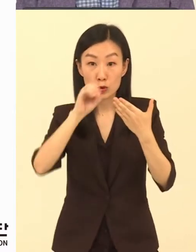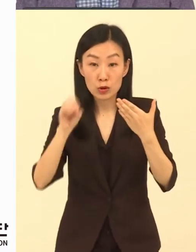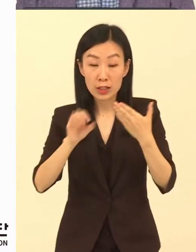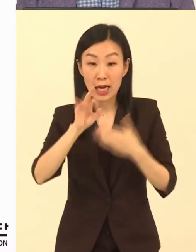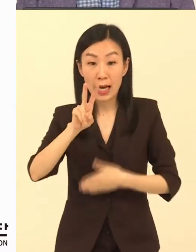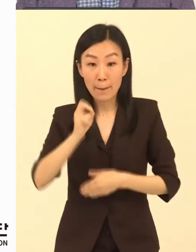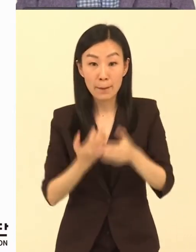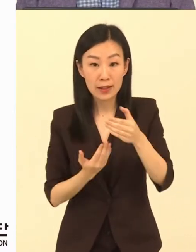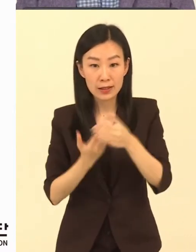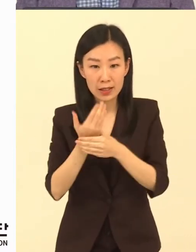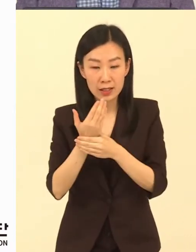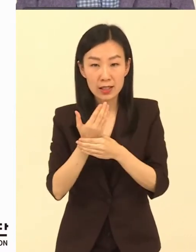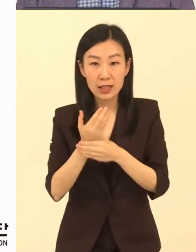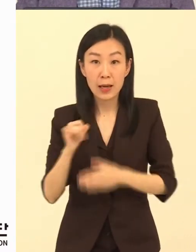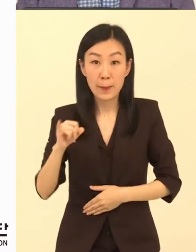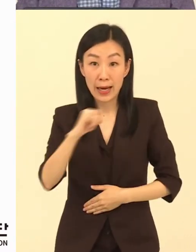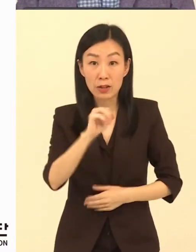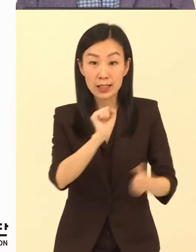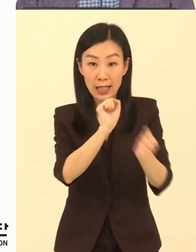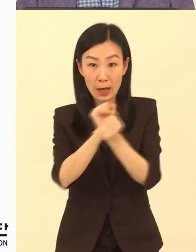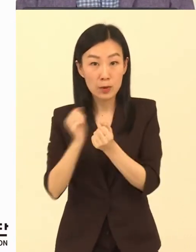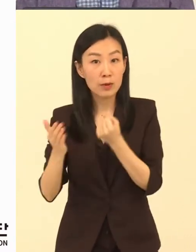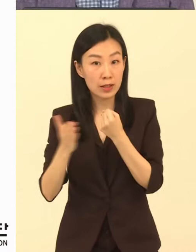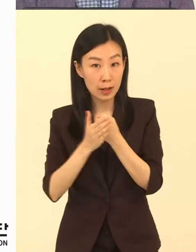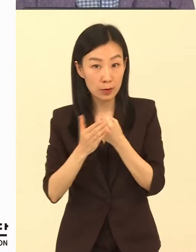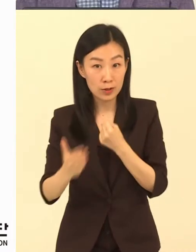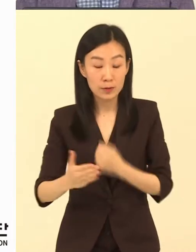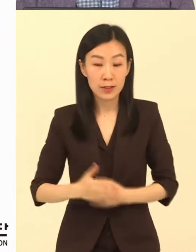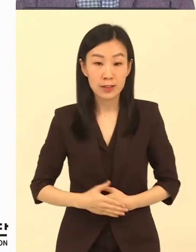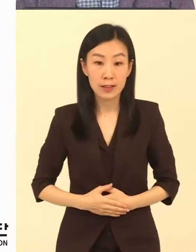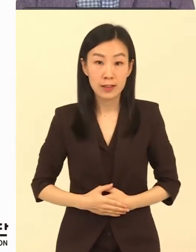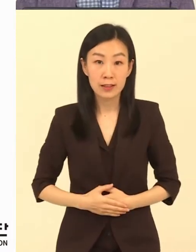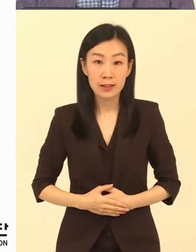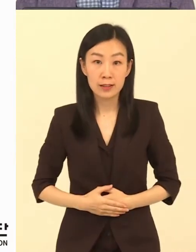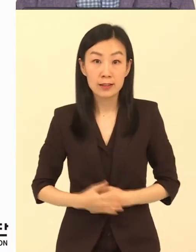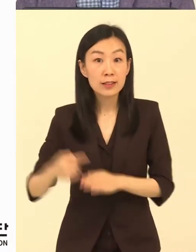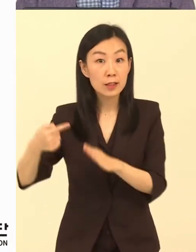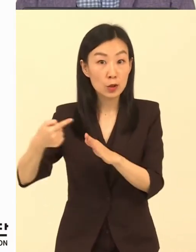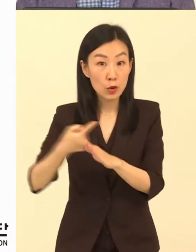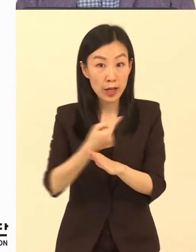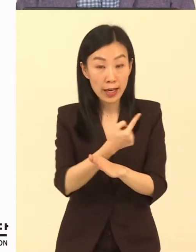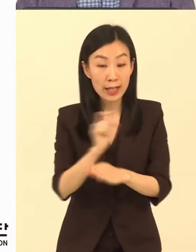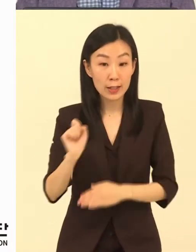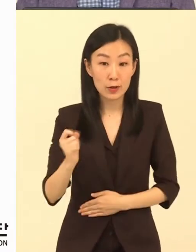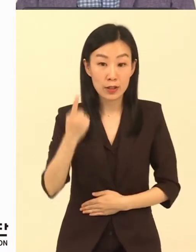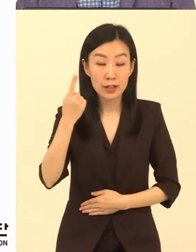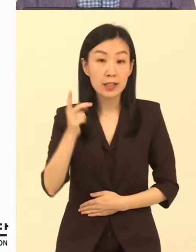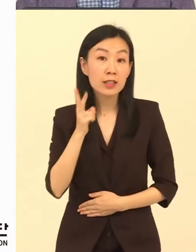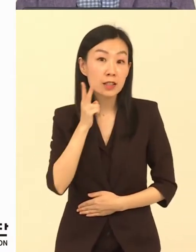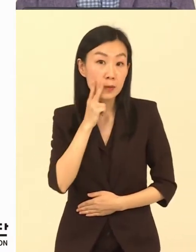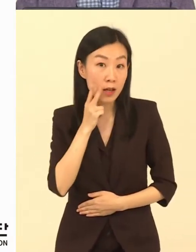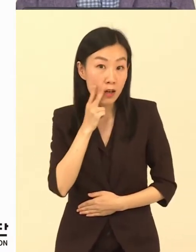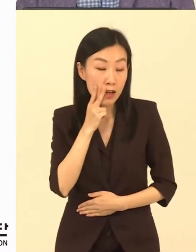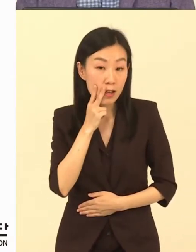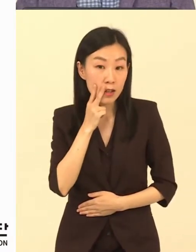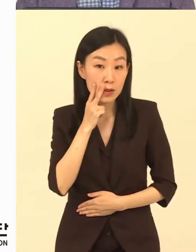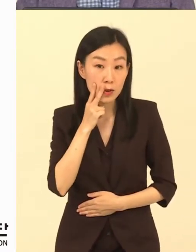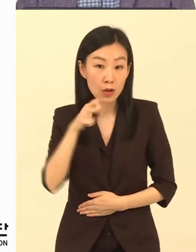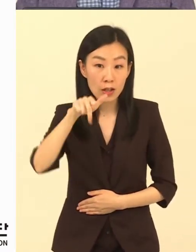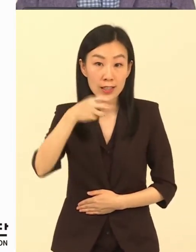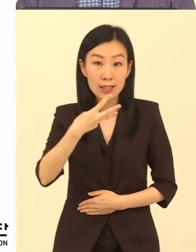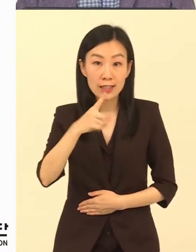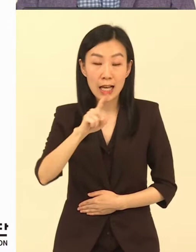의해서 발생한다고 알고 계시면 되겠습니다. 그 외의 원인으로는 흡연이나